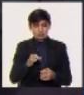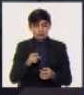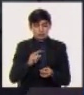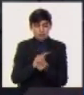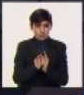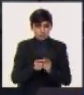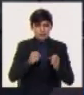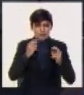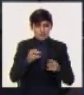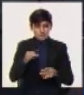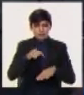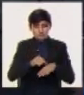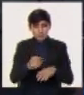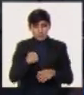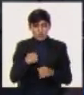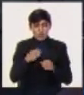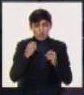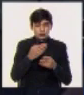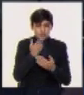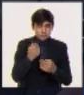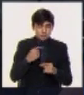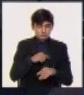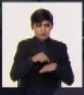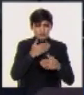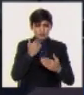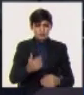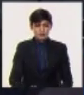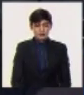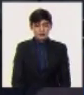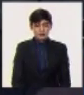наоборот. Никто не чувствует себя в безопасности.